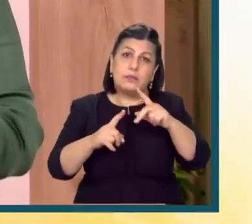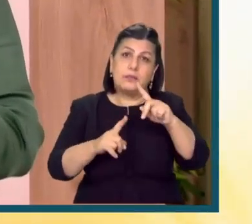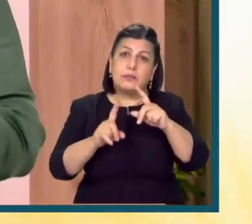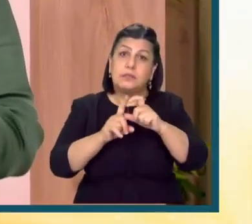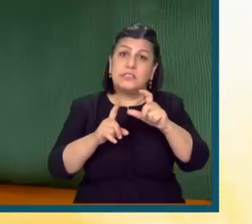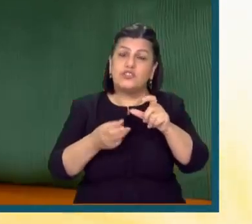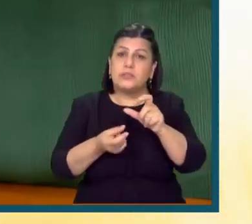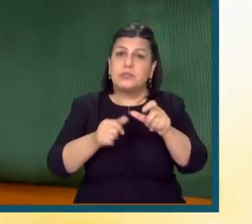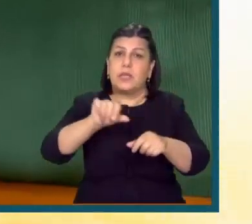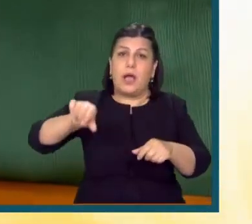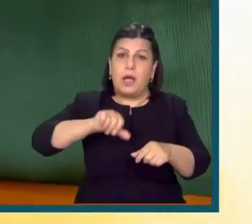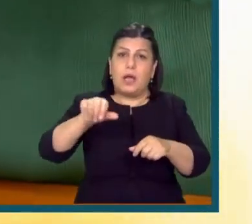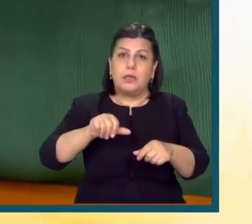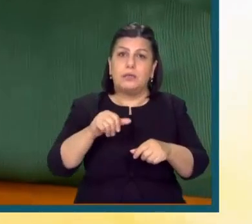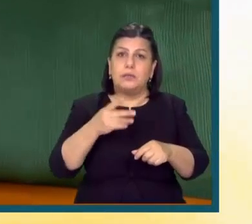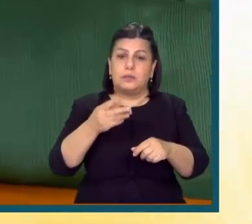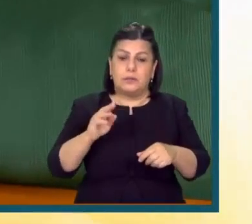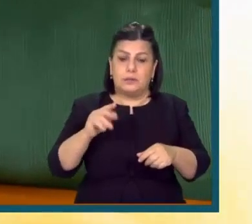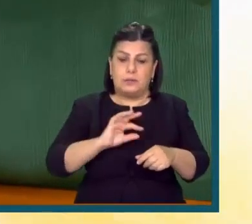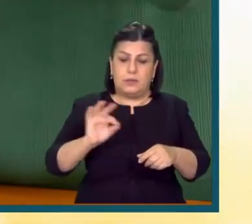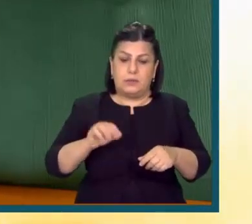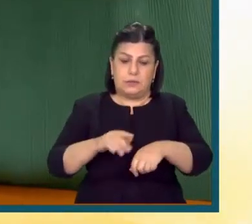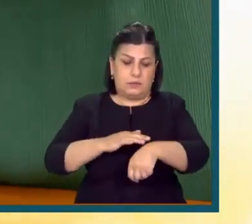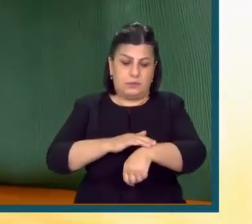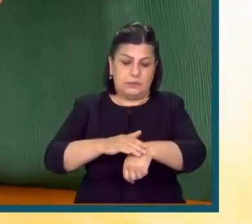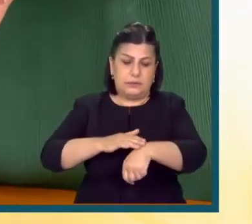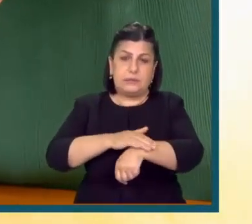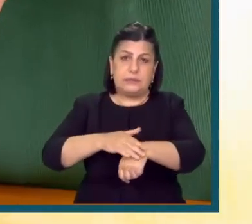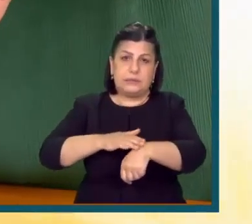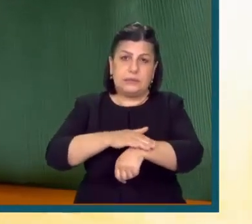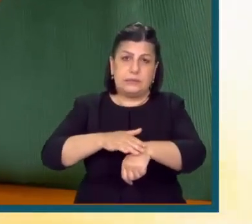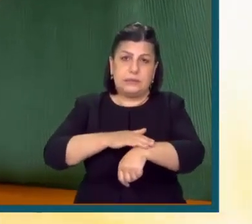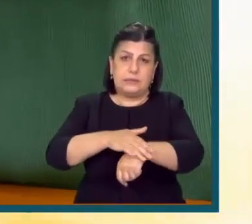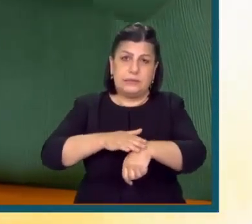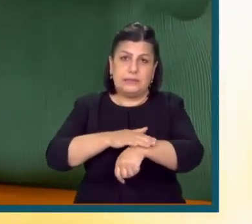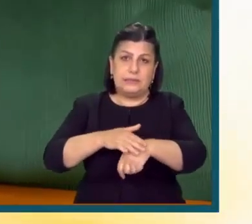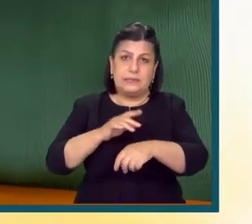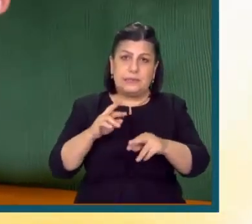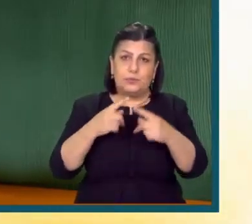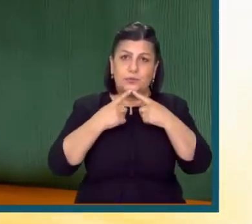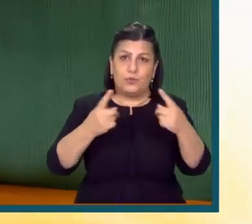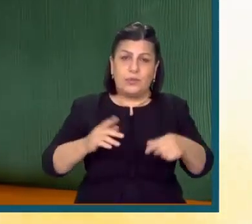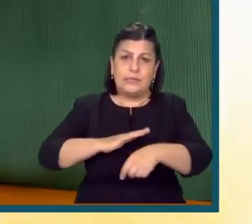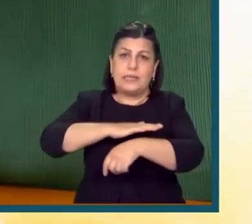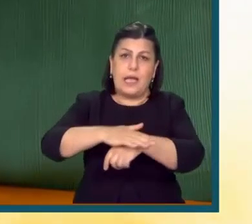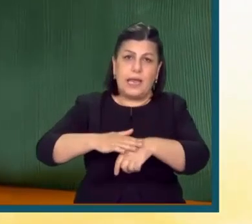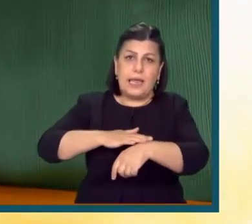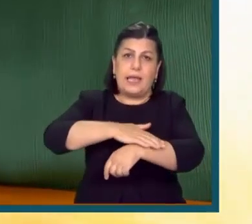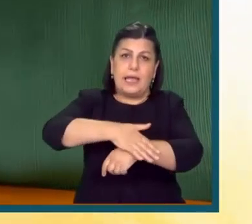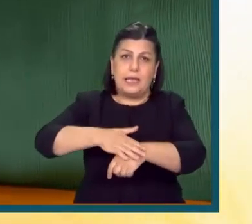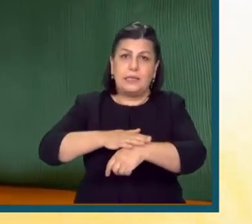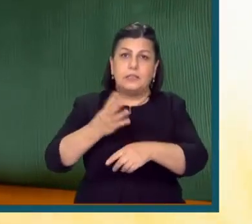parmak genişliğinde böyle alıyorsunuz bunu boynunuza dairesel hareketlerle çok